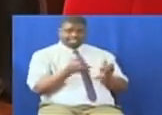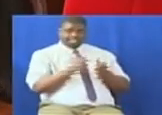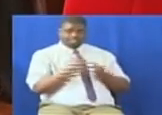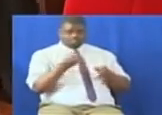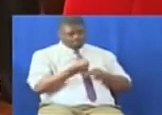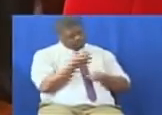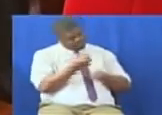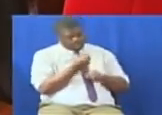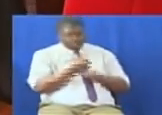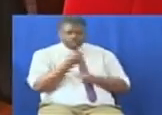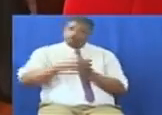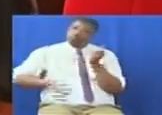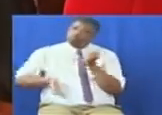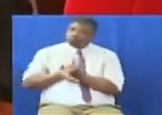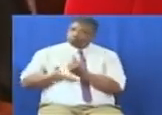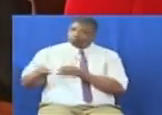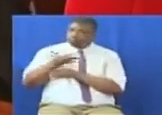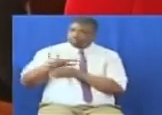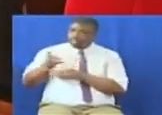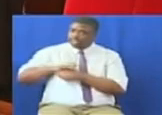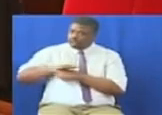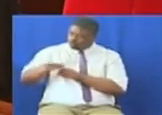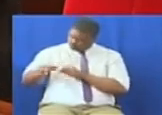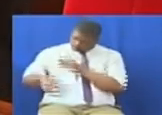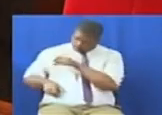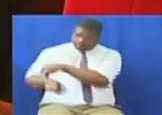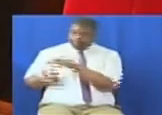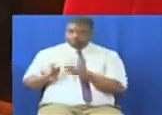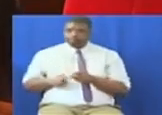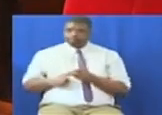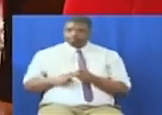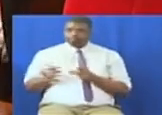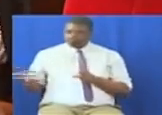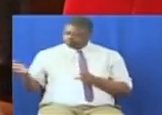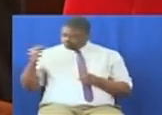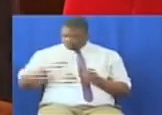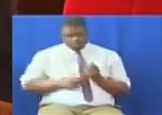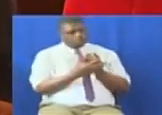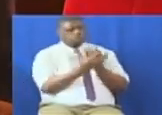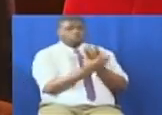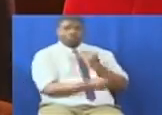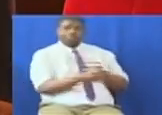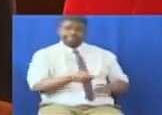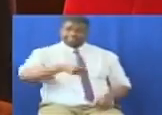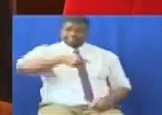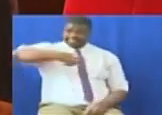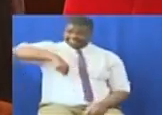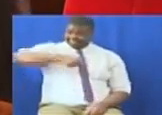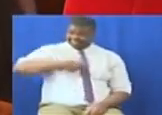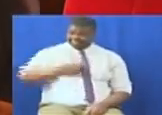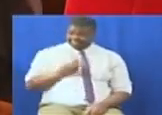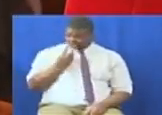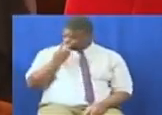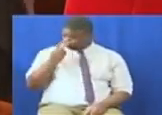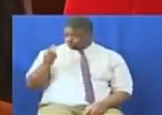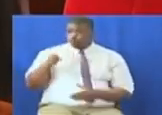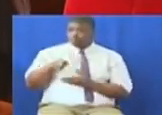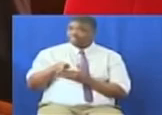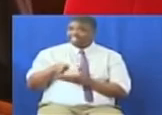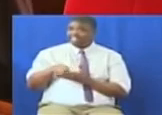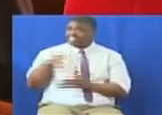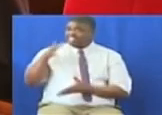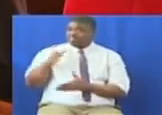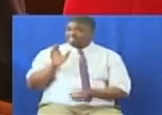kwa Tanzania kuhusiana na hii corona. Kwa hiyo wao wanakuja kuiga mtu ambaye sisi tusione thamani yake, tutakuwa ni